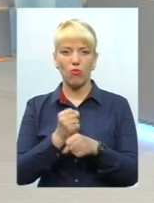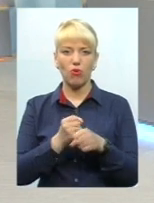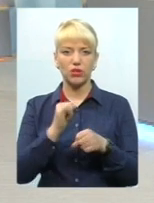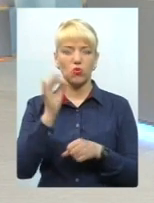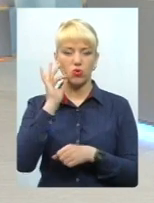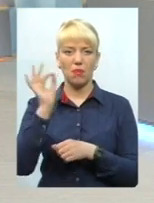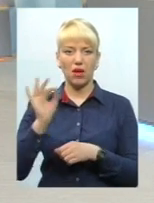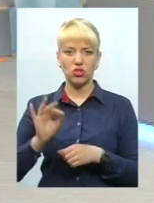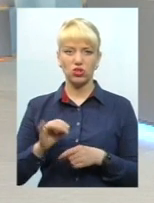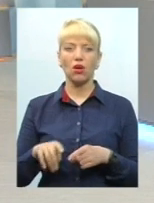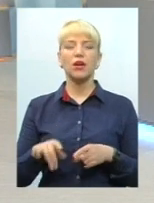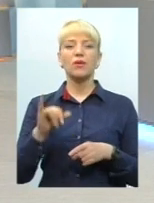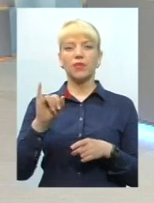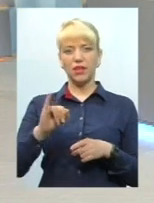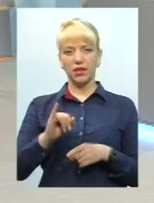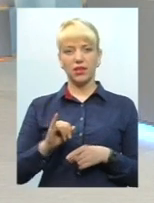Також можна